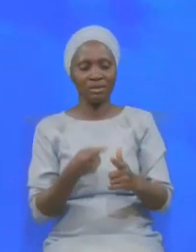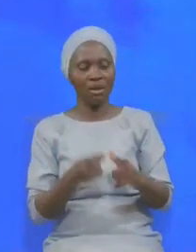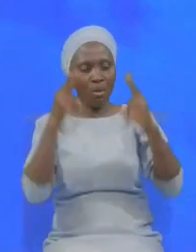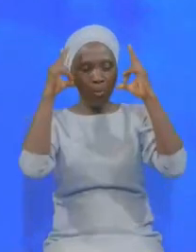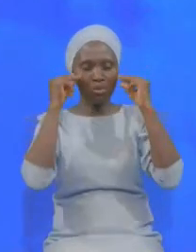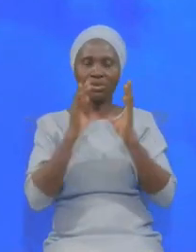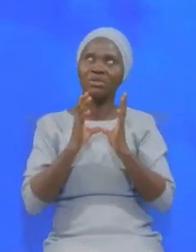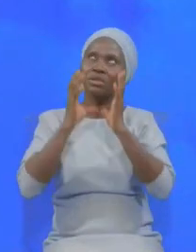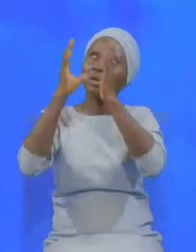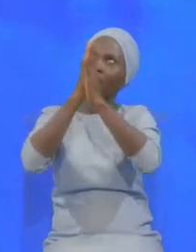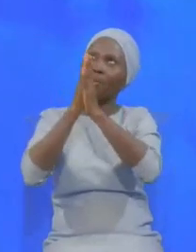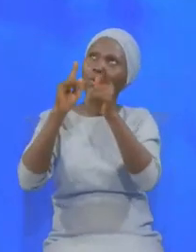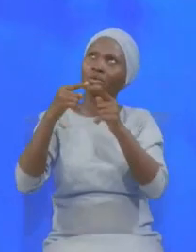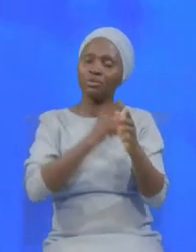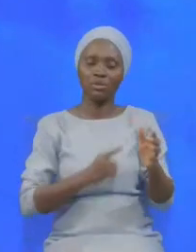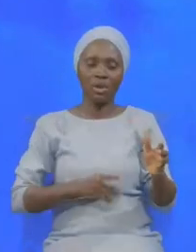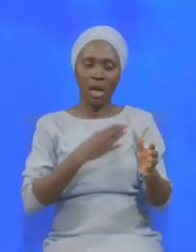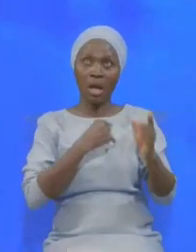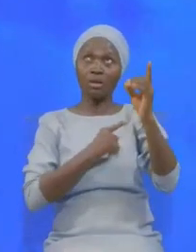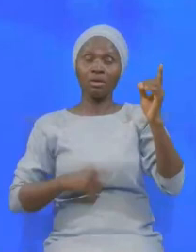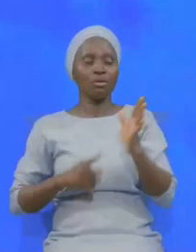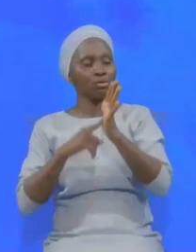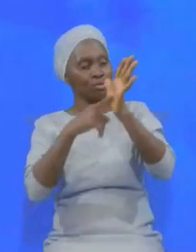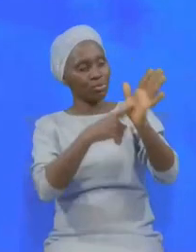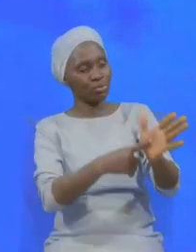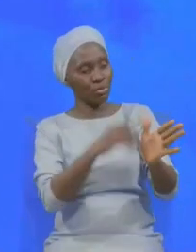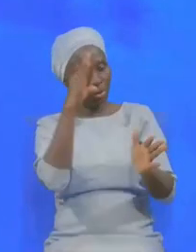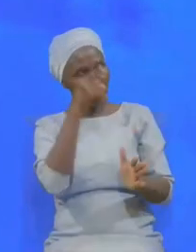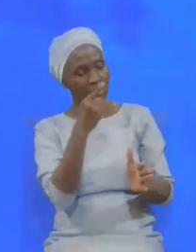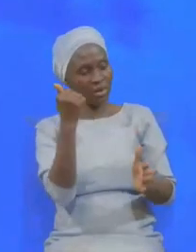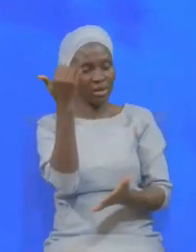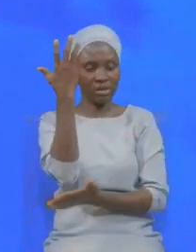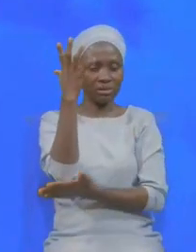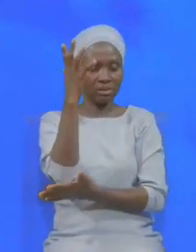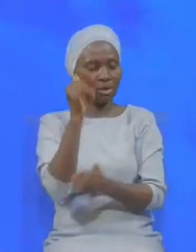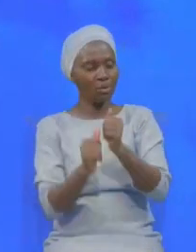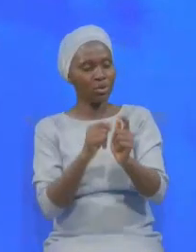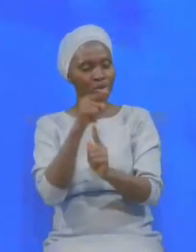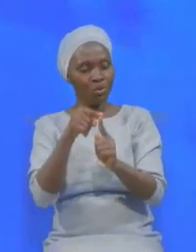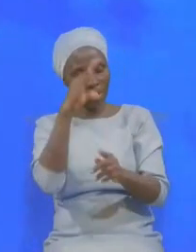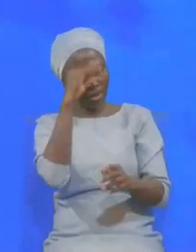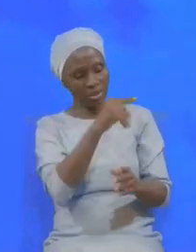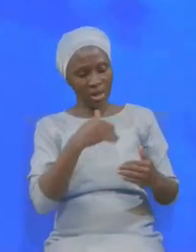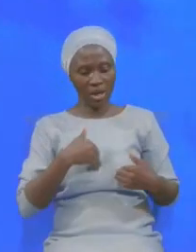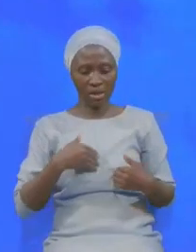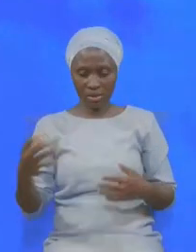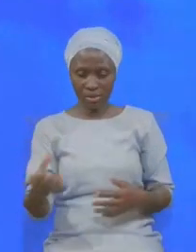l'Éternel, et l'Éternel lui indiqua un bois qu'il jeta